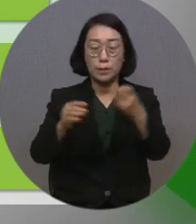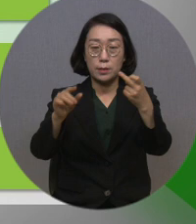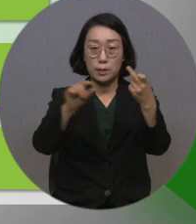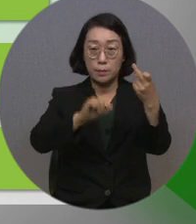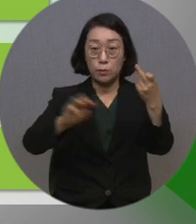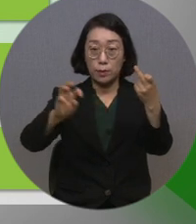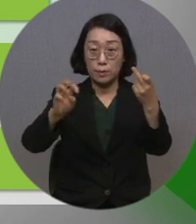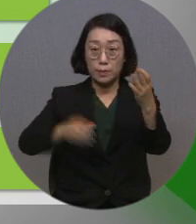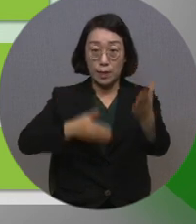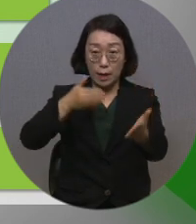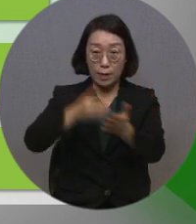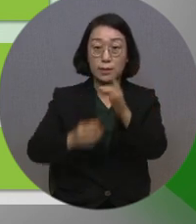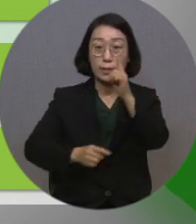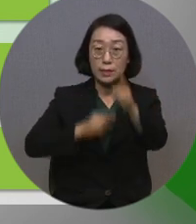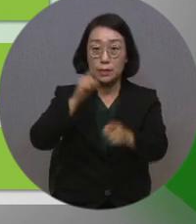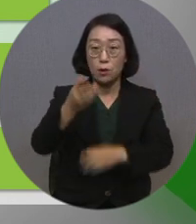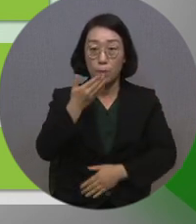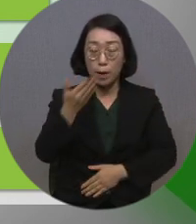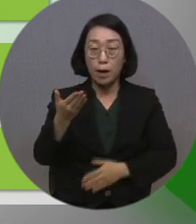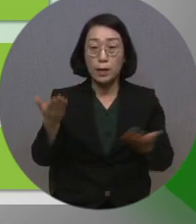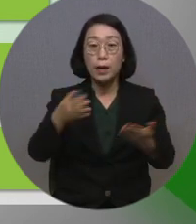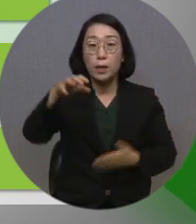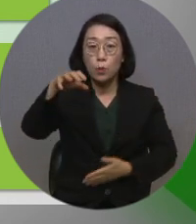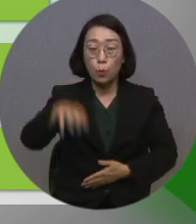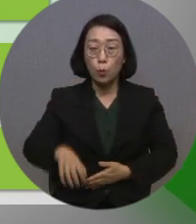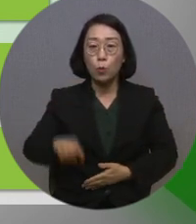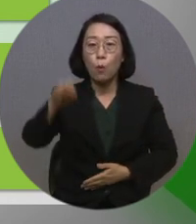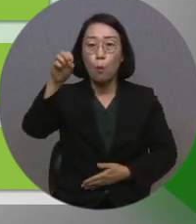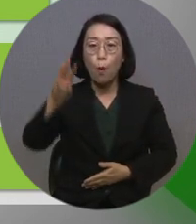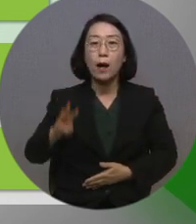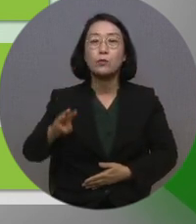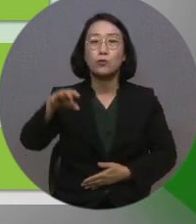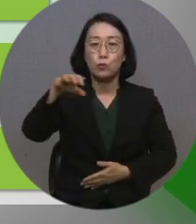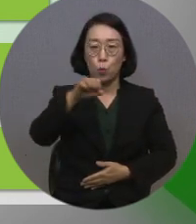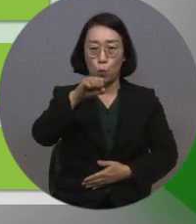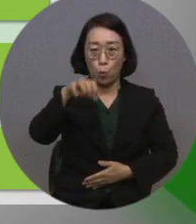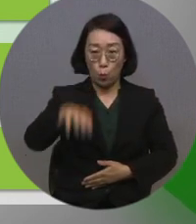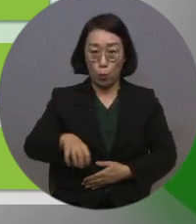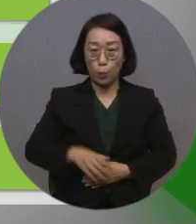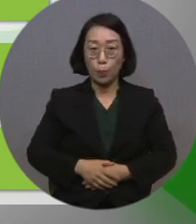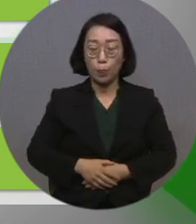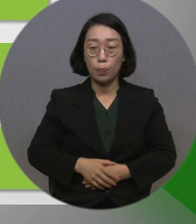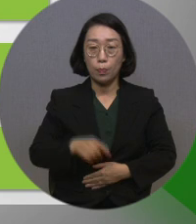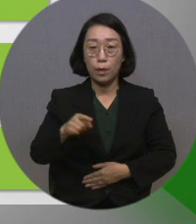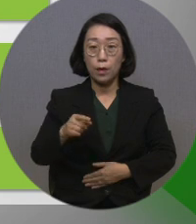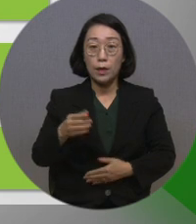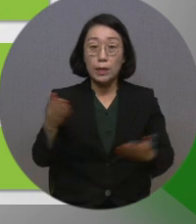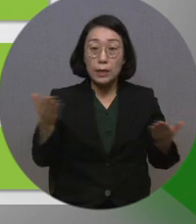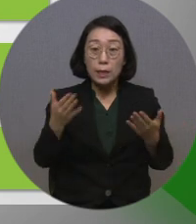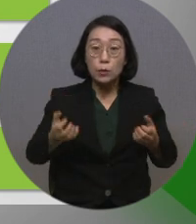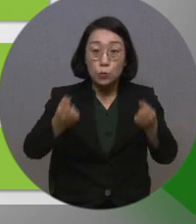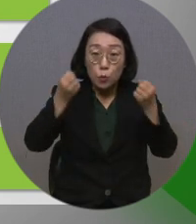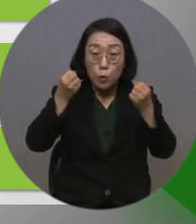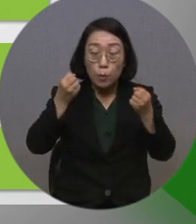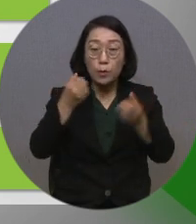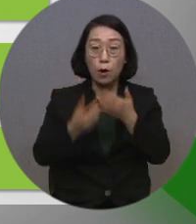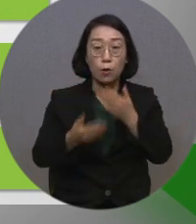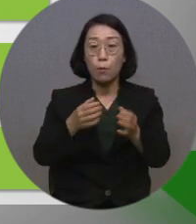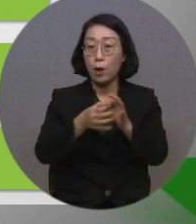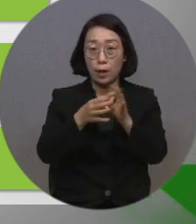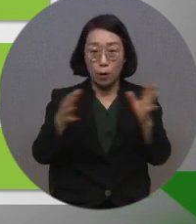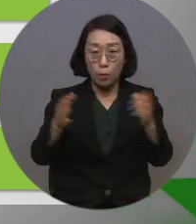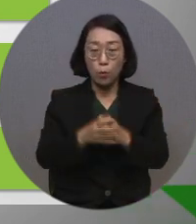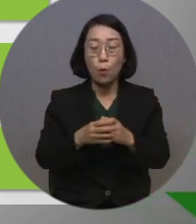12월 30일까지며 근무지는 경기도 광주시입니다. 경력과 학력은 무관하며